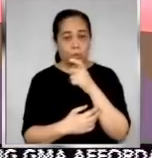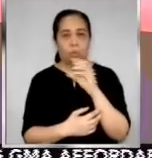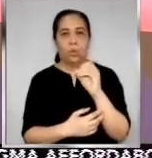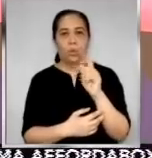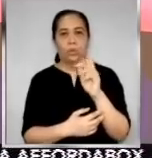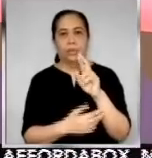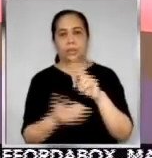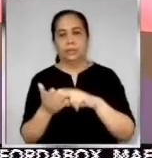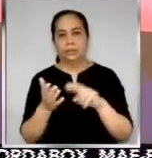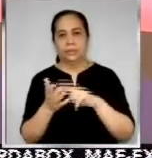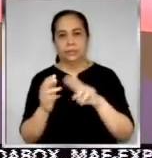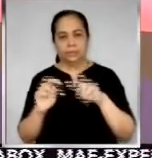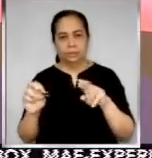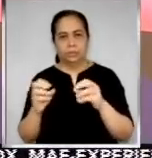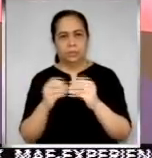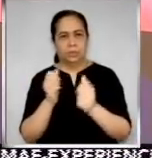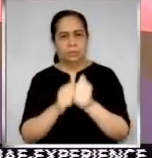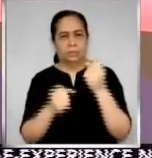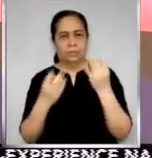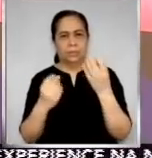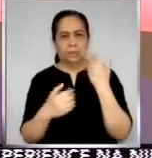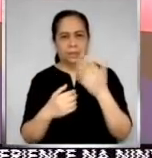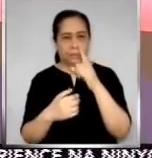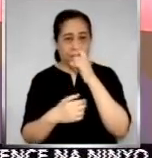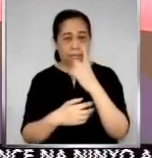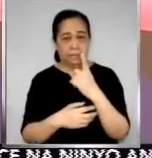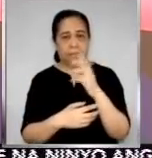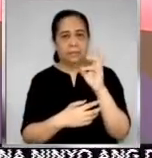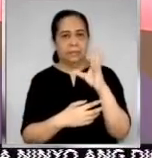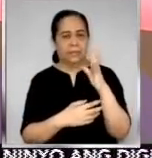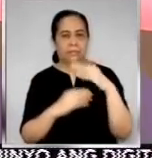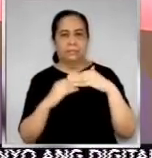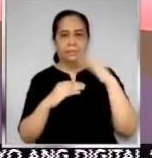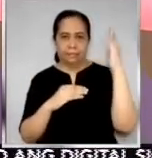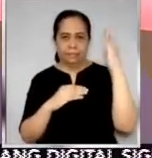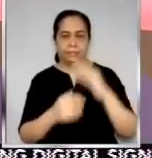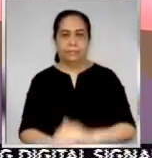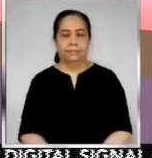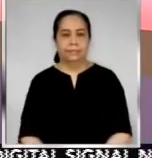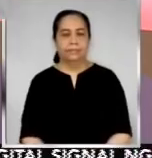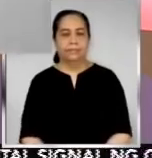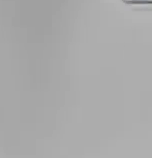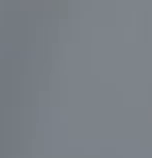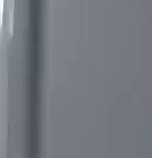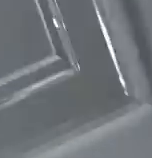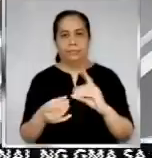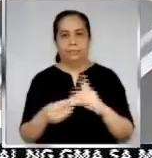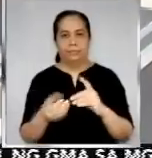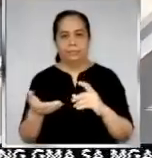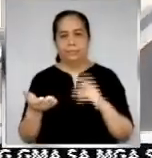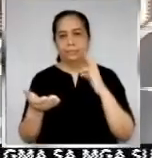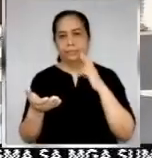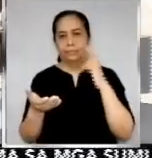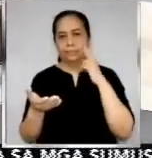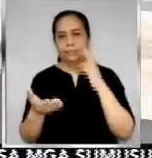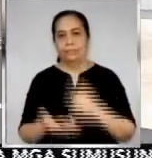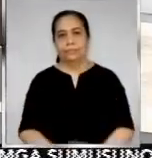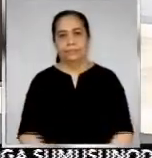mga namamatay, mga nasa edad 65 pataas. Nakatutok si Rida Reyes.